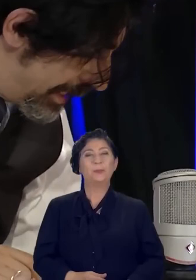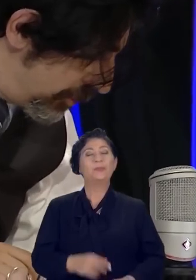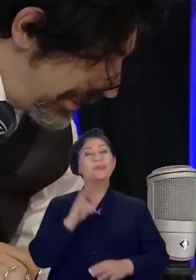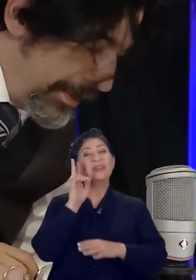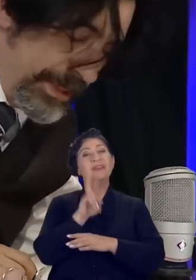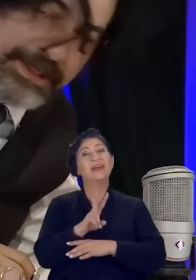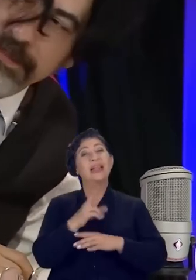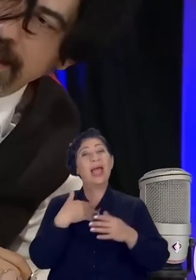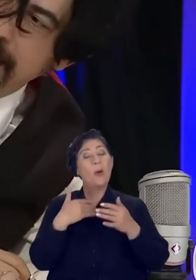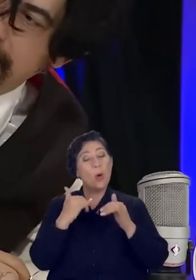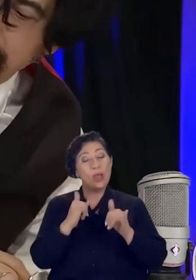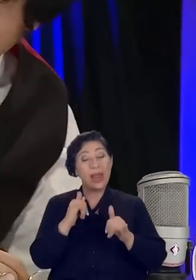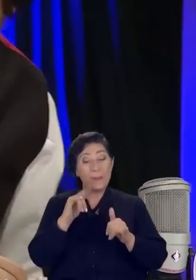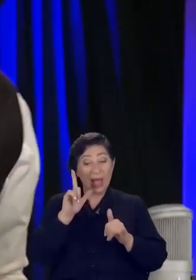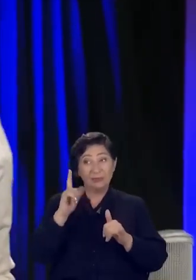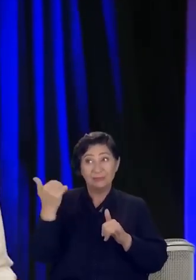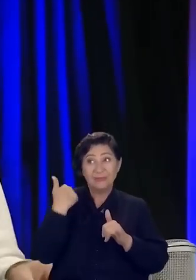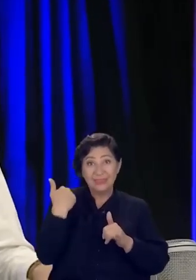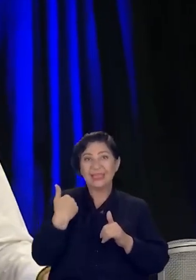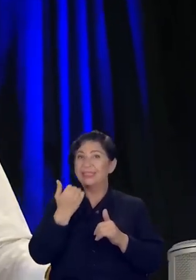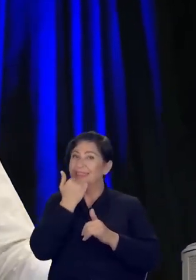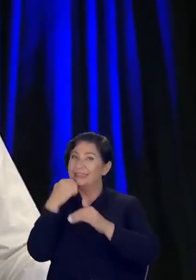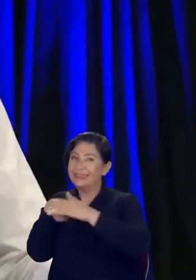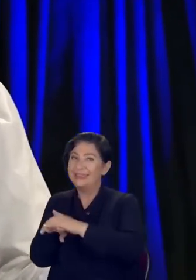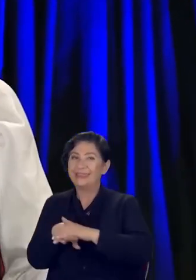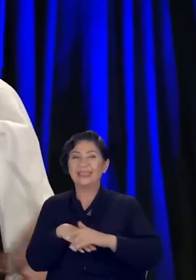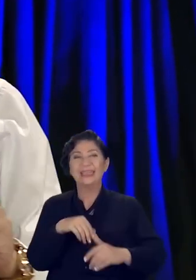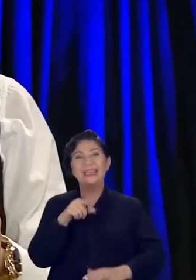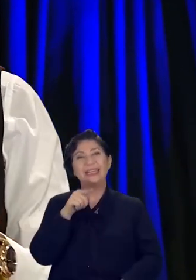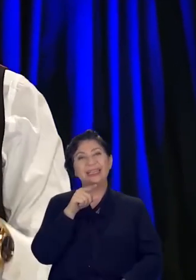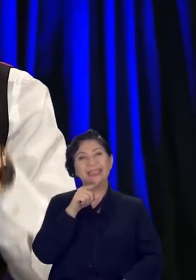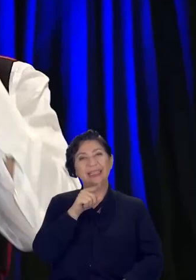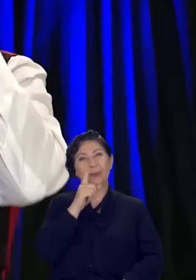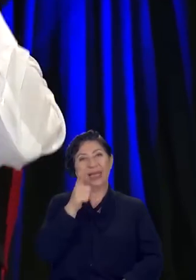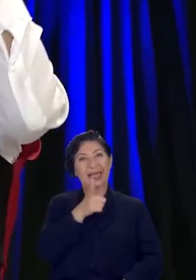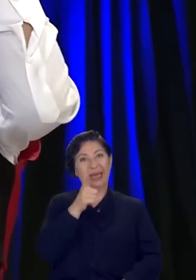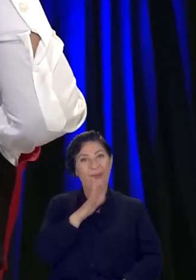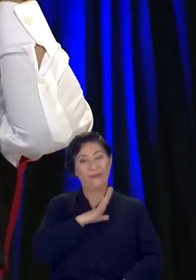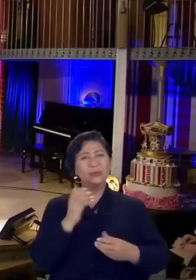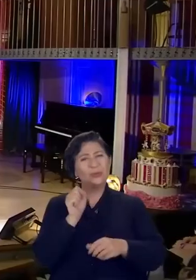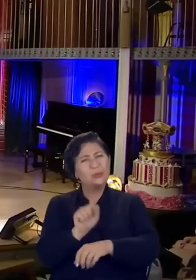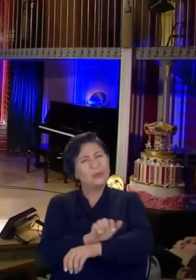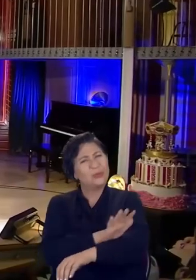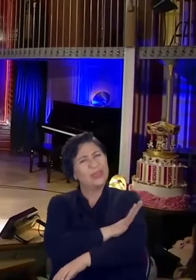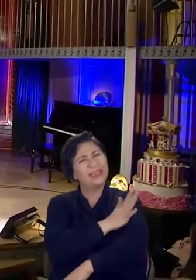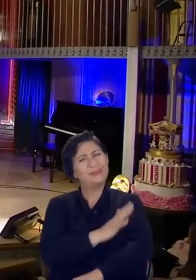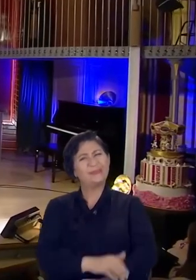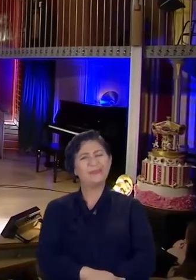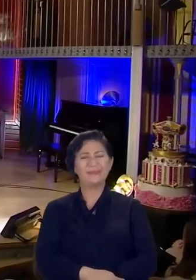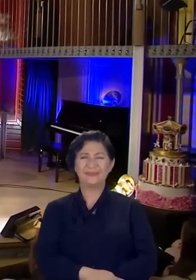Vallahi her an oynayabilirim diye orada bulunduruyoruz. Senin bir klibin var, şimdi ona bakacağız. Bu